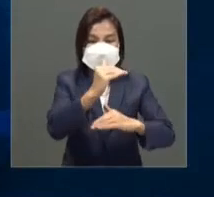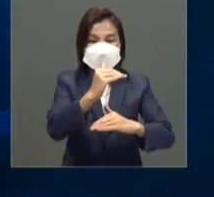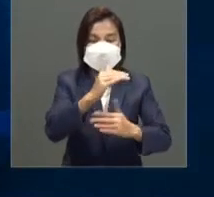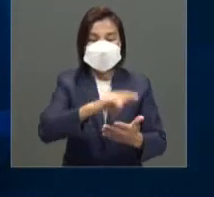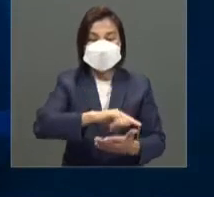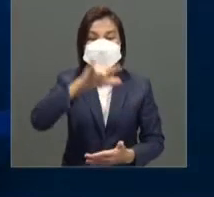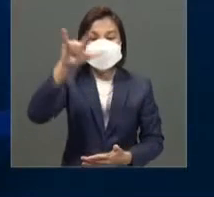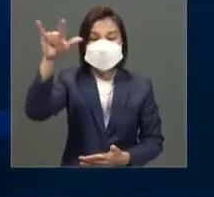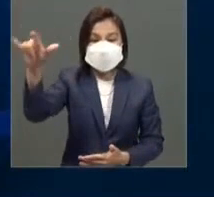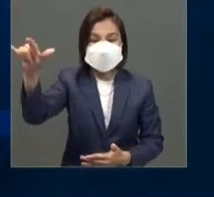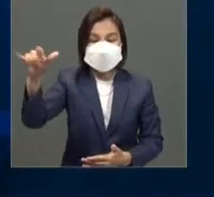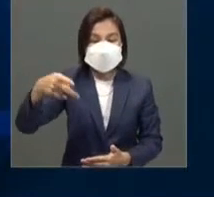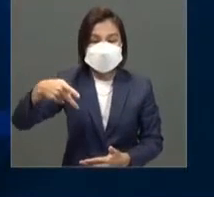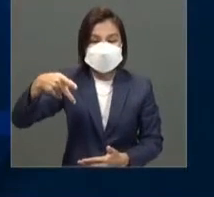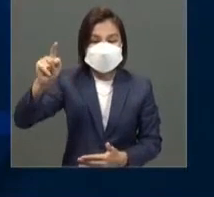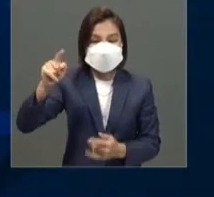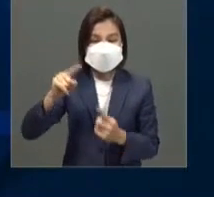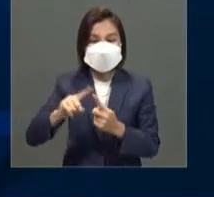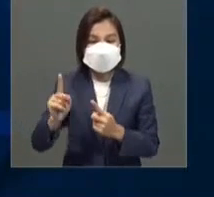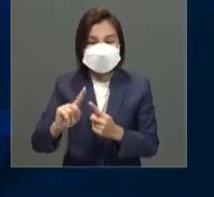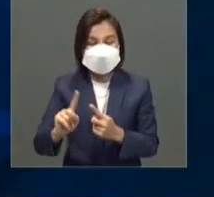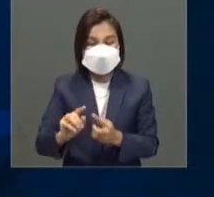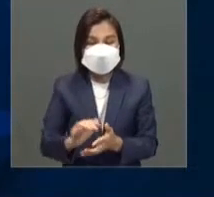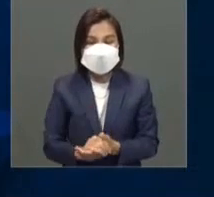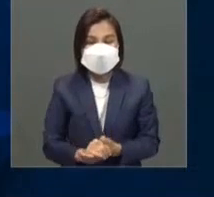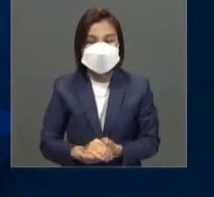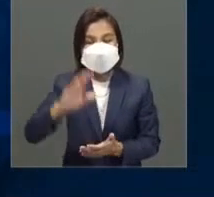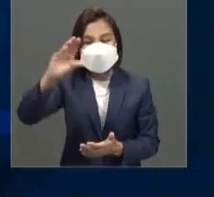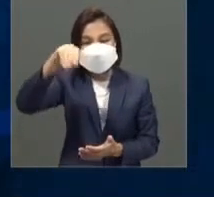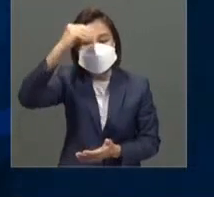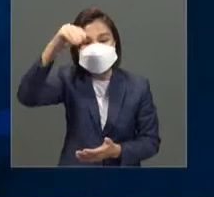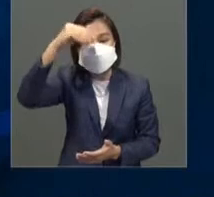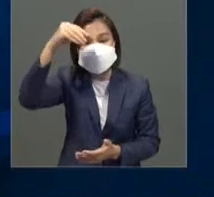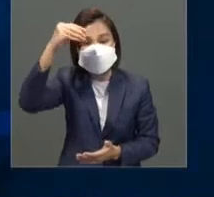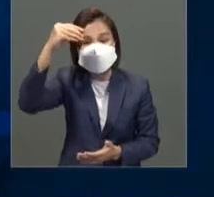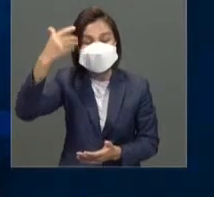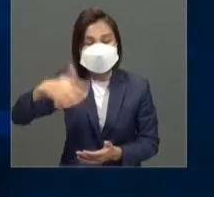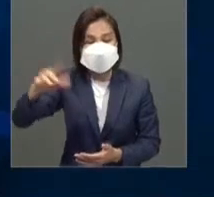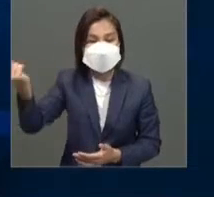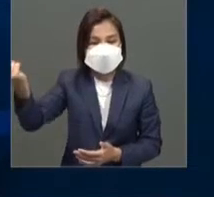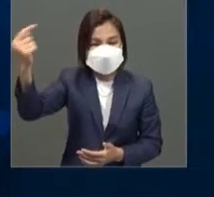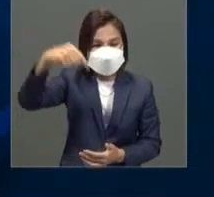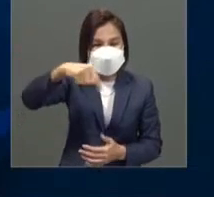เดินทางนะครับเพื่อประโยชน์ในการที่จะศึกษาเรียนรู้แล้วก็จะได้มาเป็นก